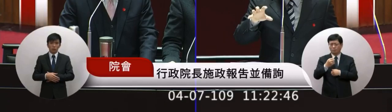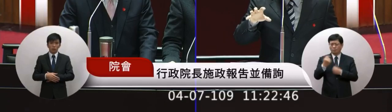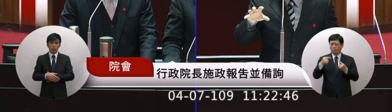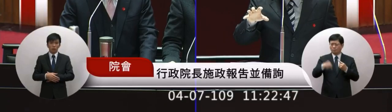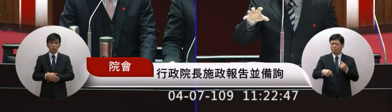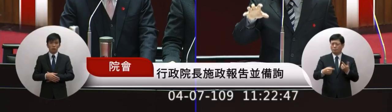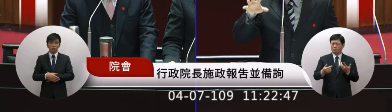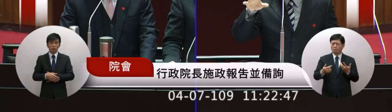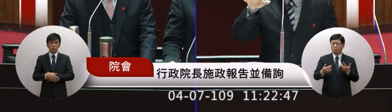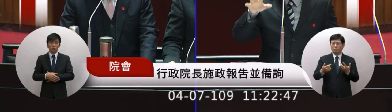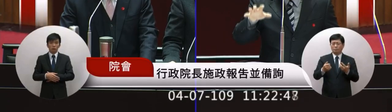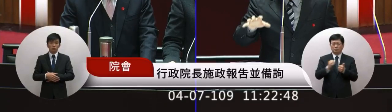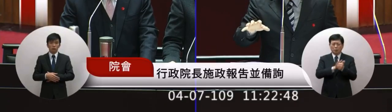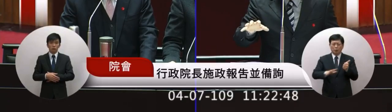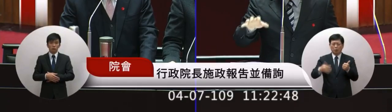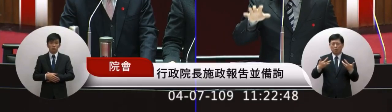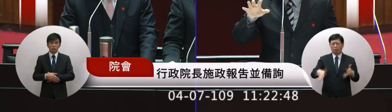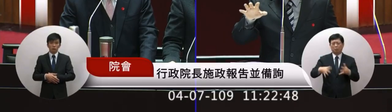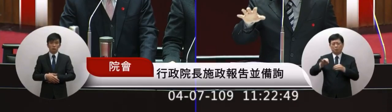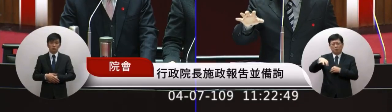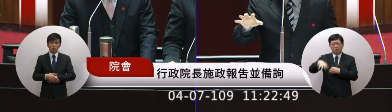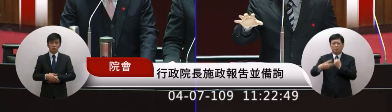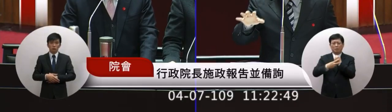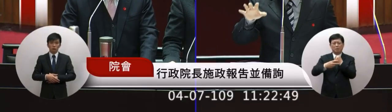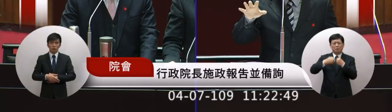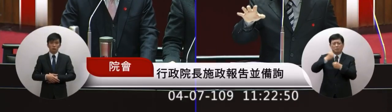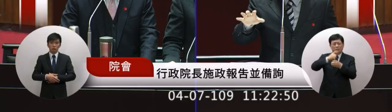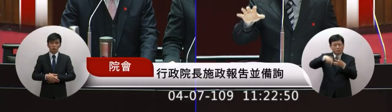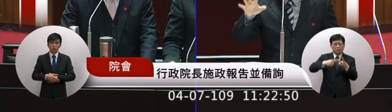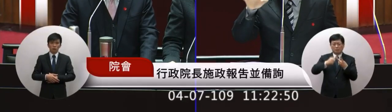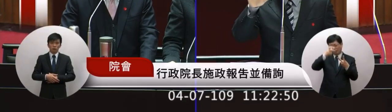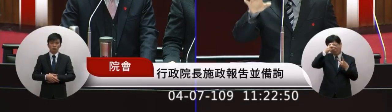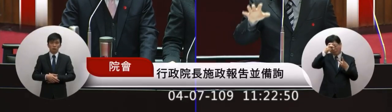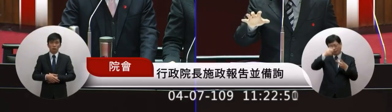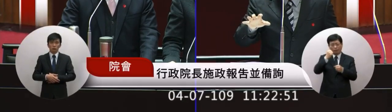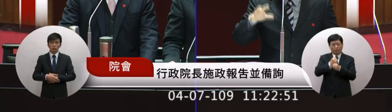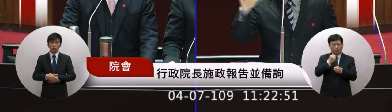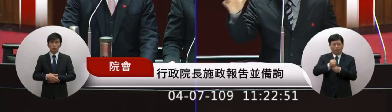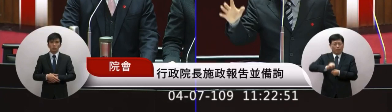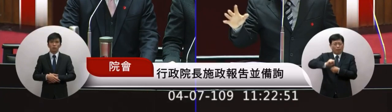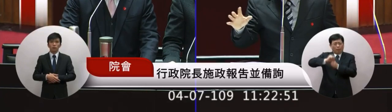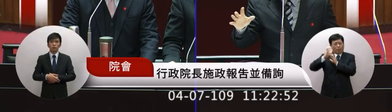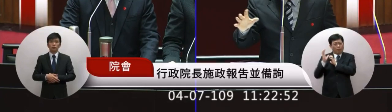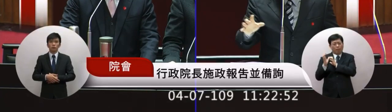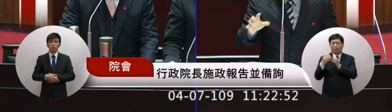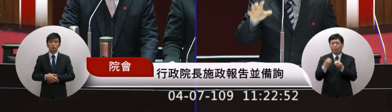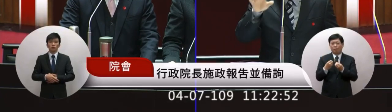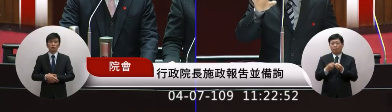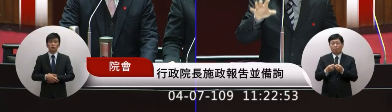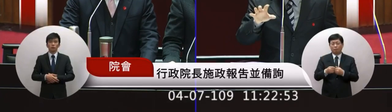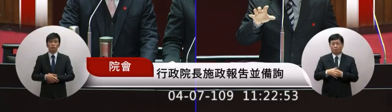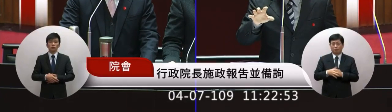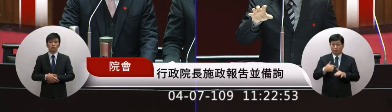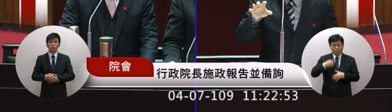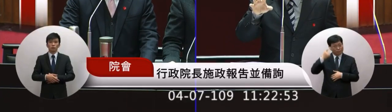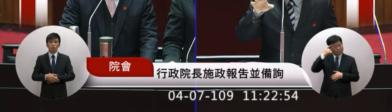这个状态其实造成地方上很多里干事、很多警察，他们工作量暴增。好，那